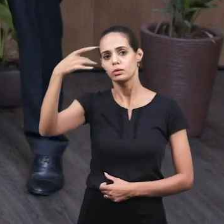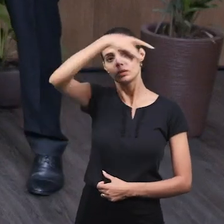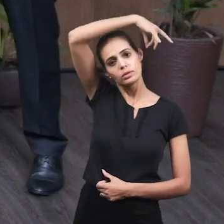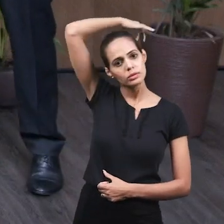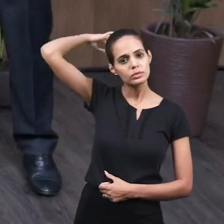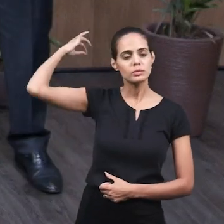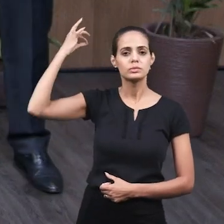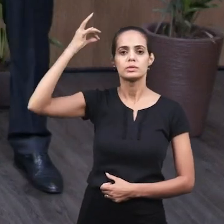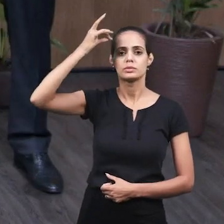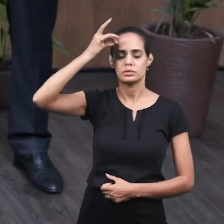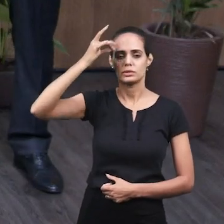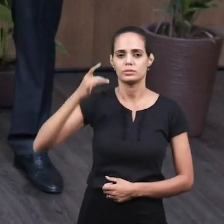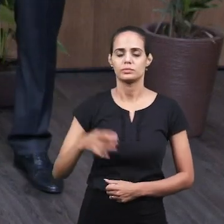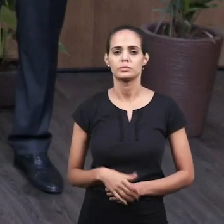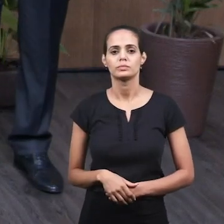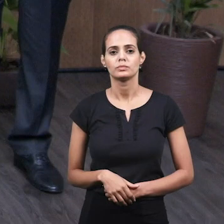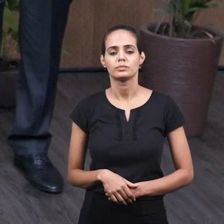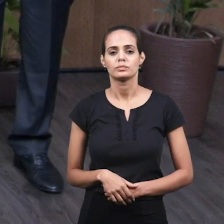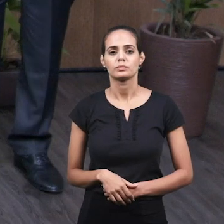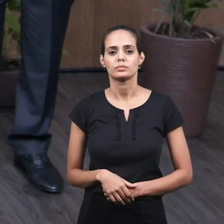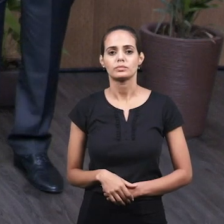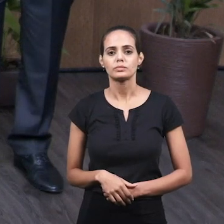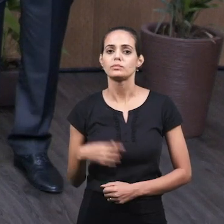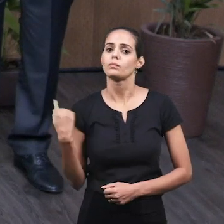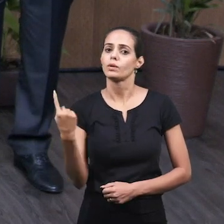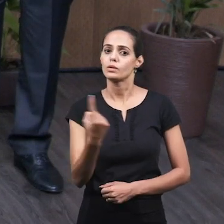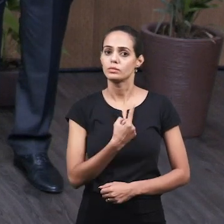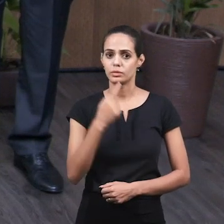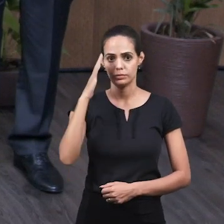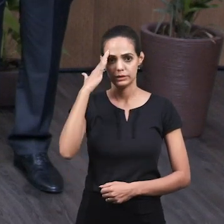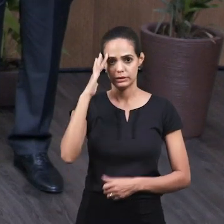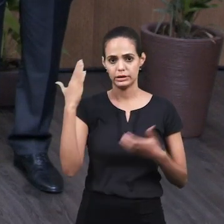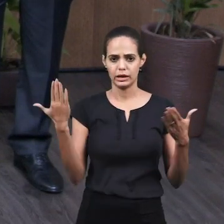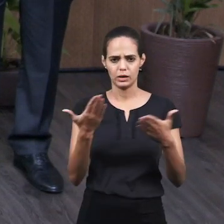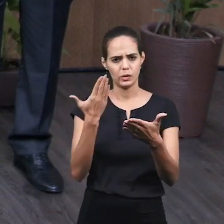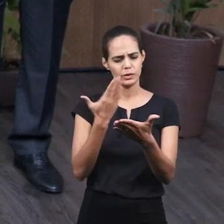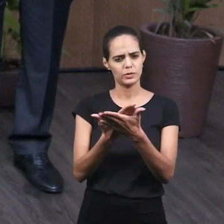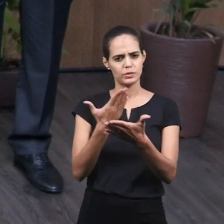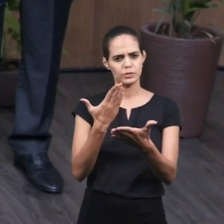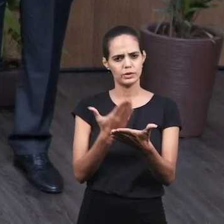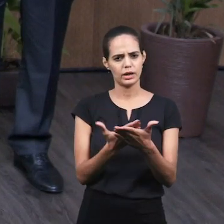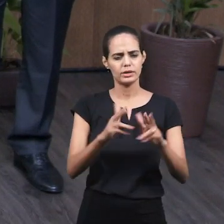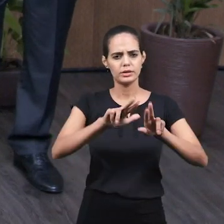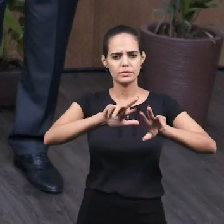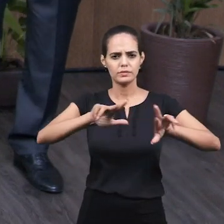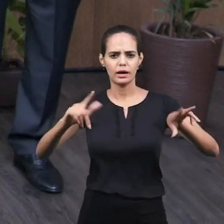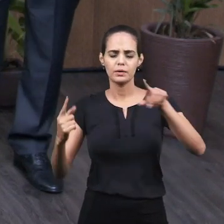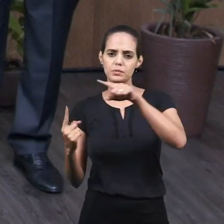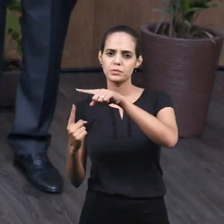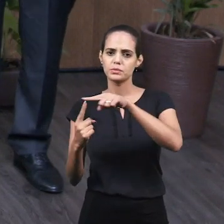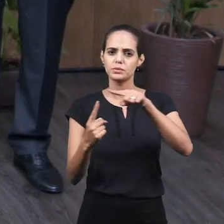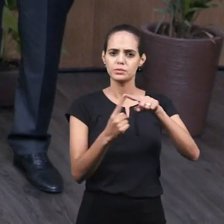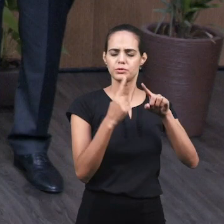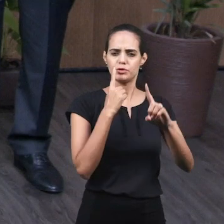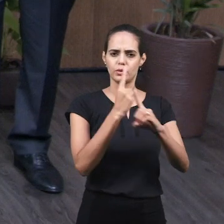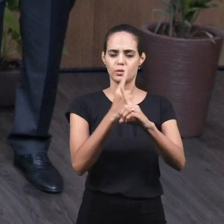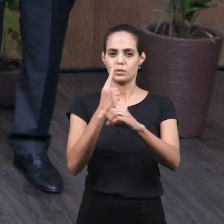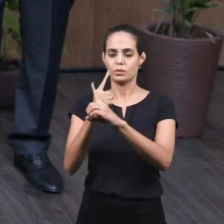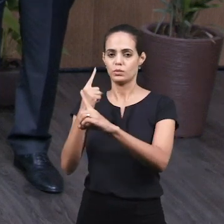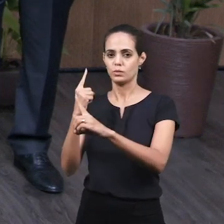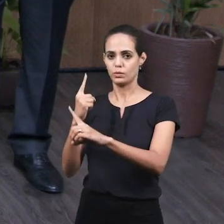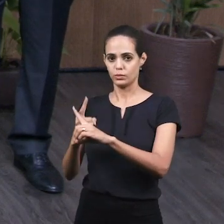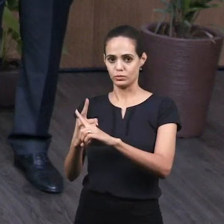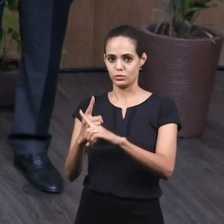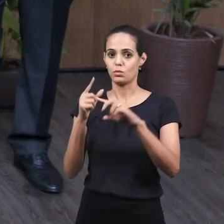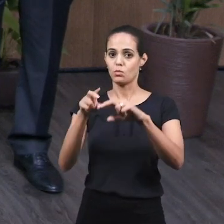nous allons explorer ces diverses rencontres comme des véhicules de bénédiction pour la vie de l'homme.